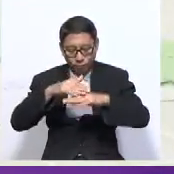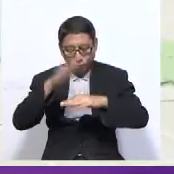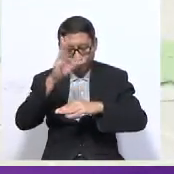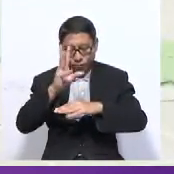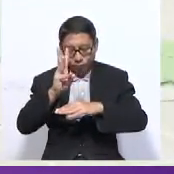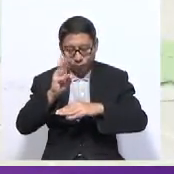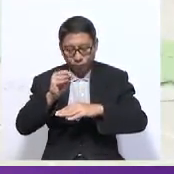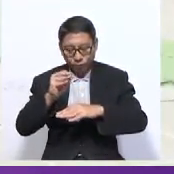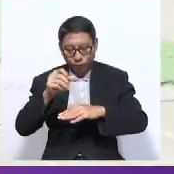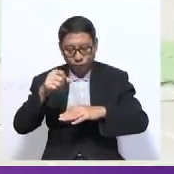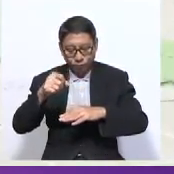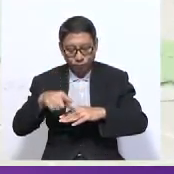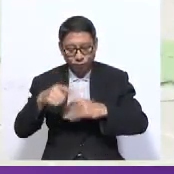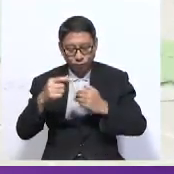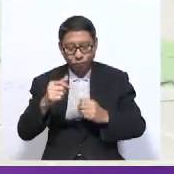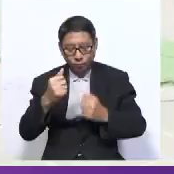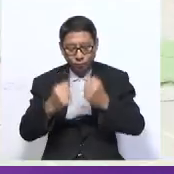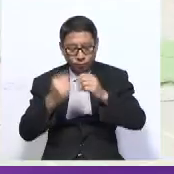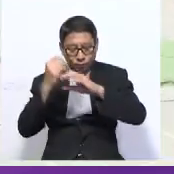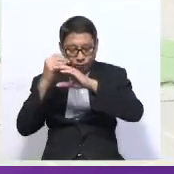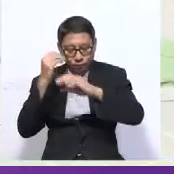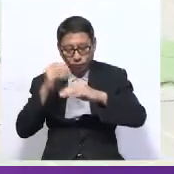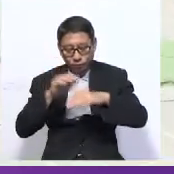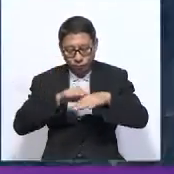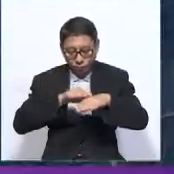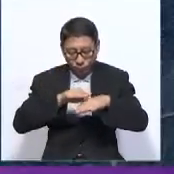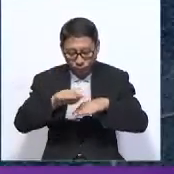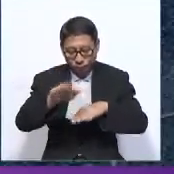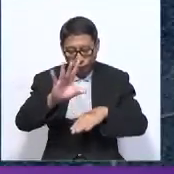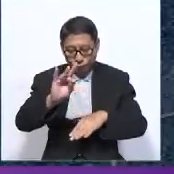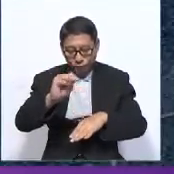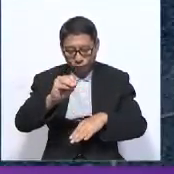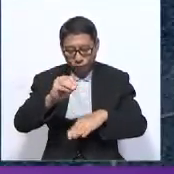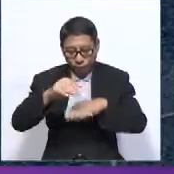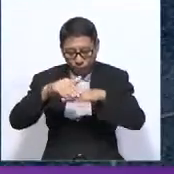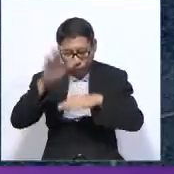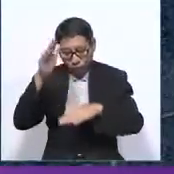ควรเกิน60นะคะแต่ว่ารถทัวร์คันที่เกิดเหตุเนี่ยวิ่งมา80กว่านะคะ